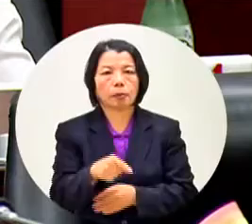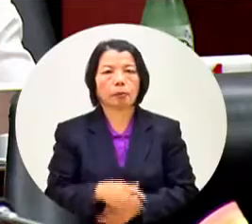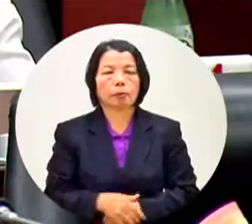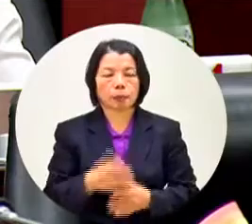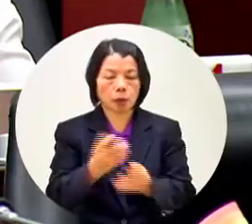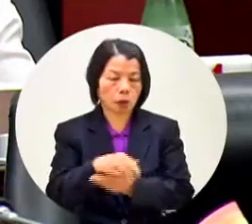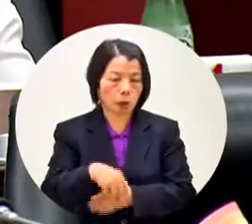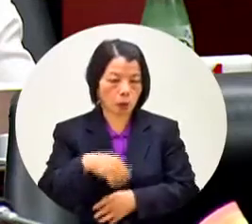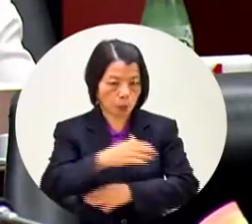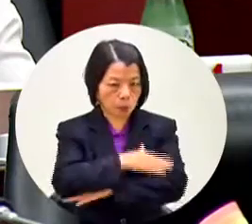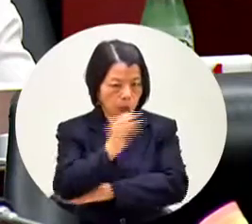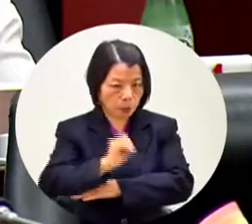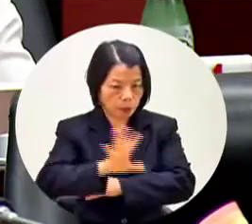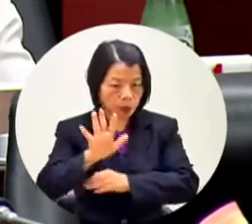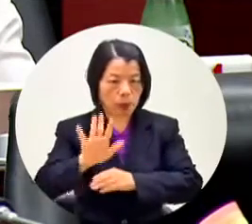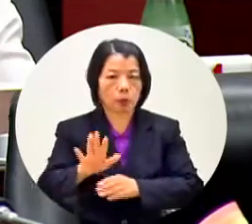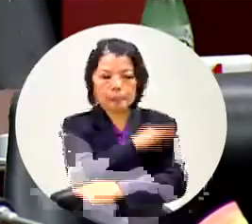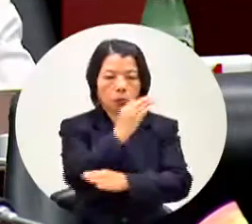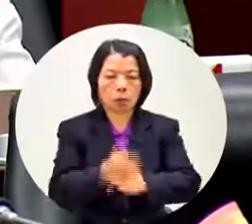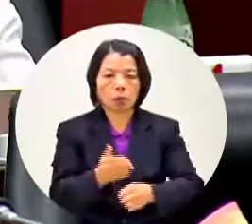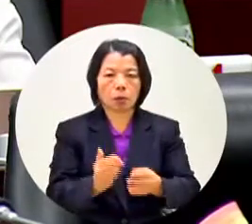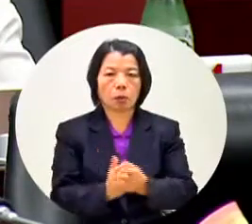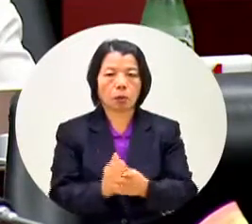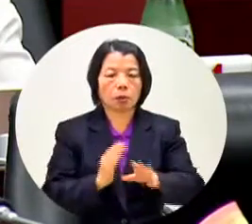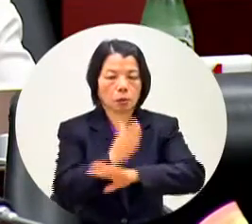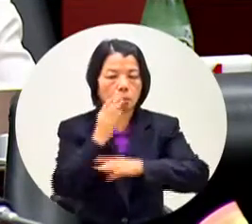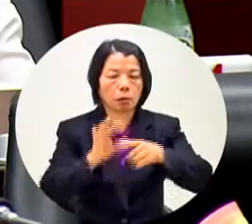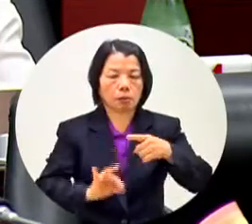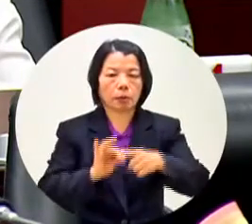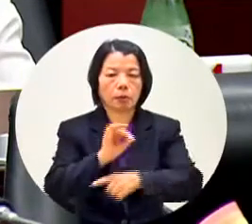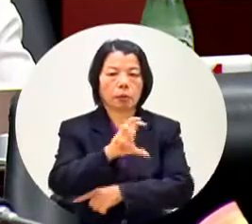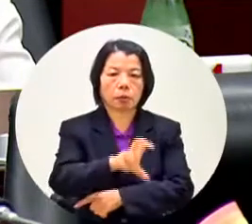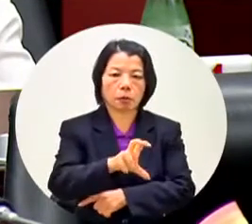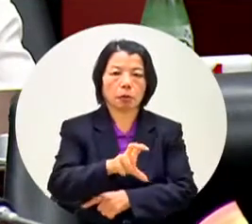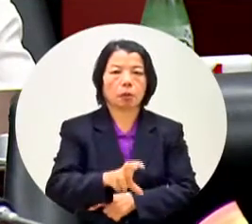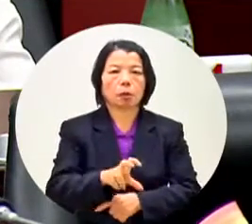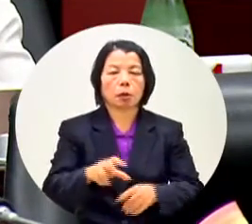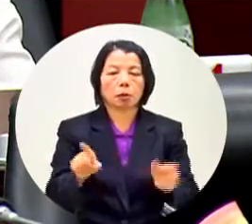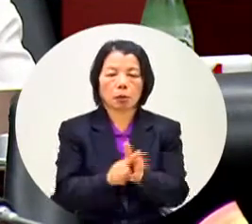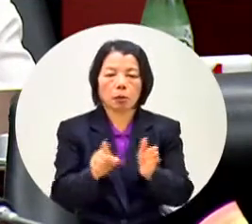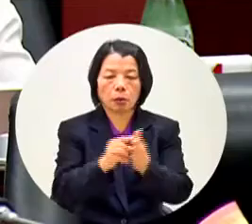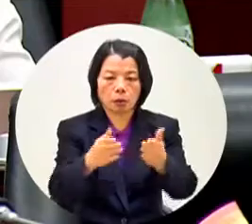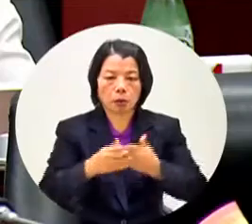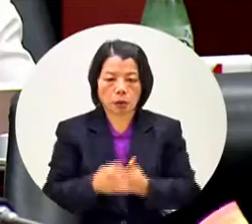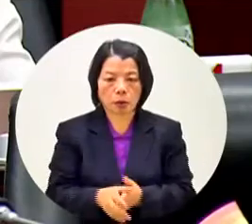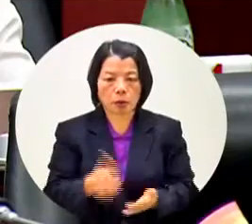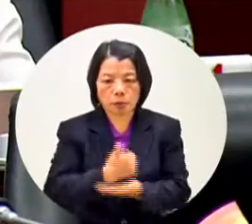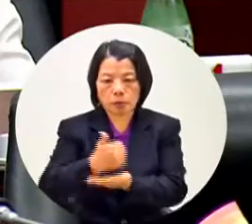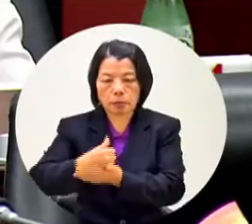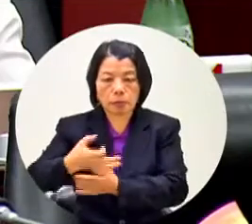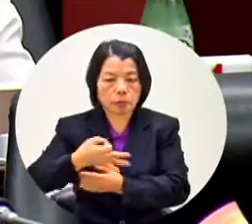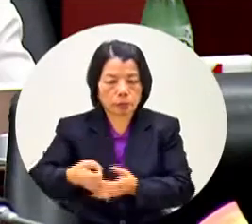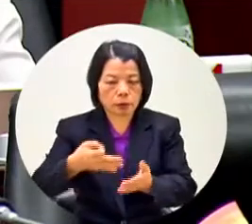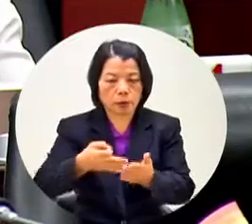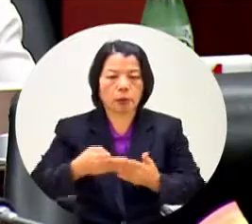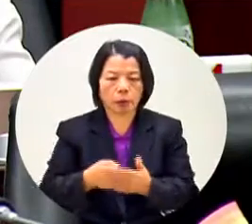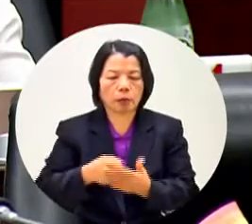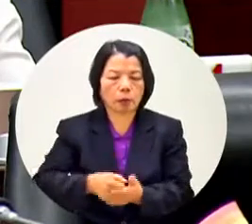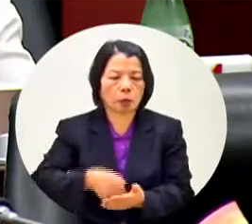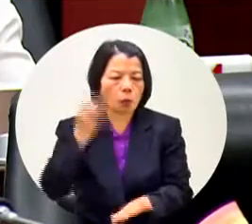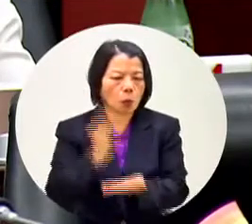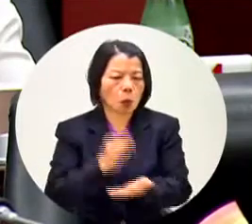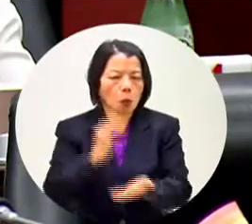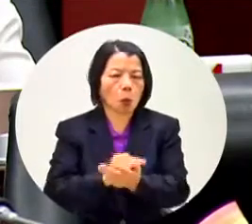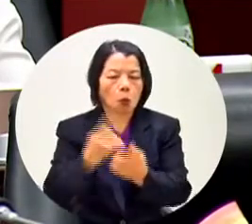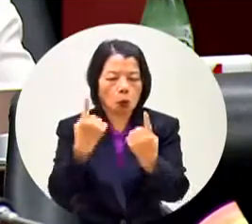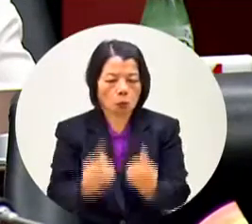位大家都有在媒体上看到今年的产量暴增70%，然后造成批发价创4年以